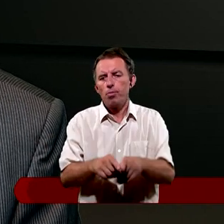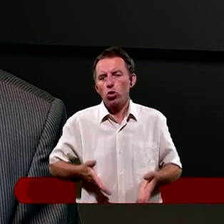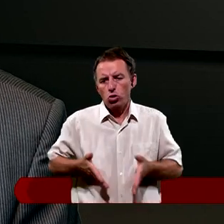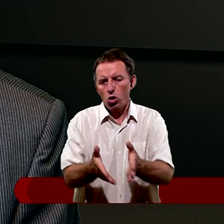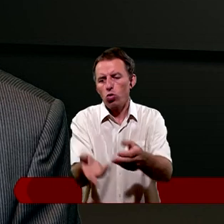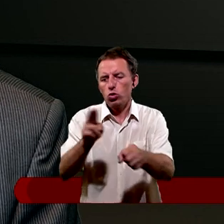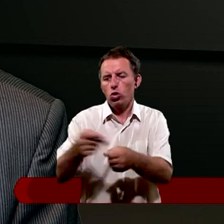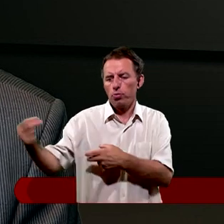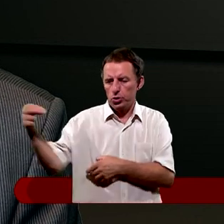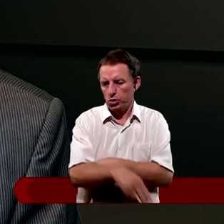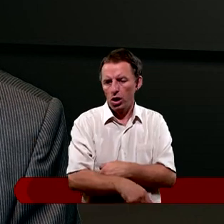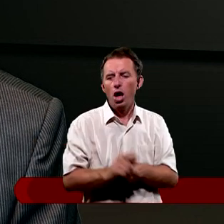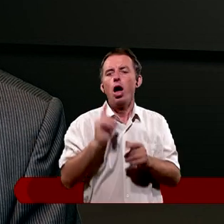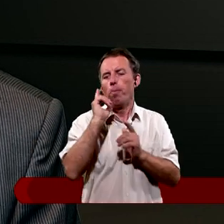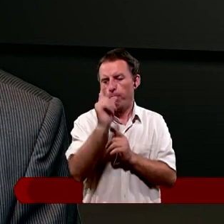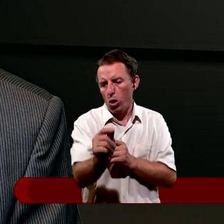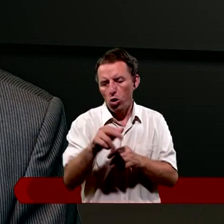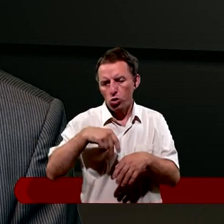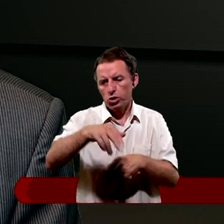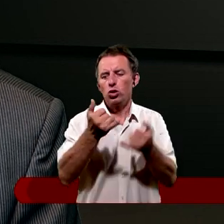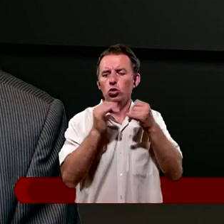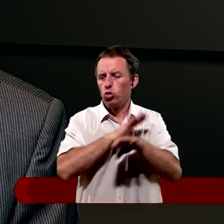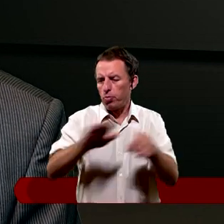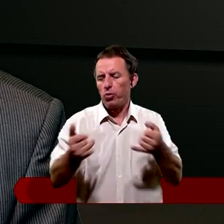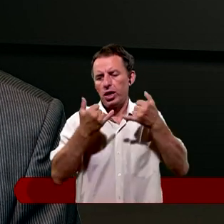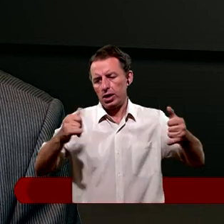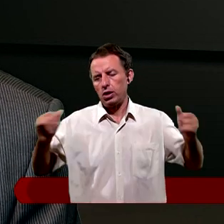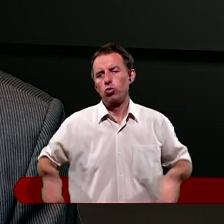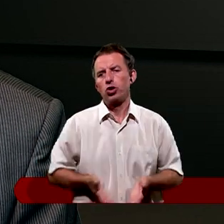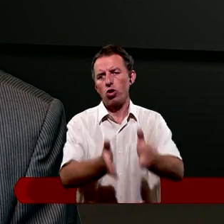drogą, którą przyszedł. Poszedł zupełnie inną drogą.